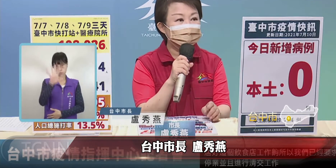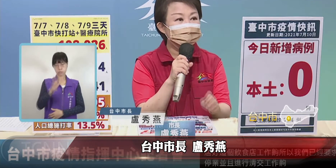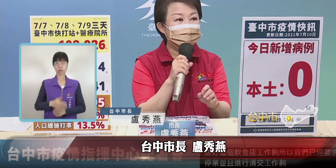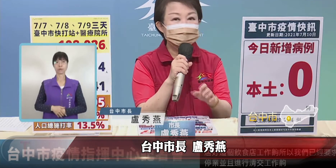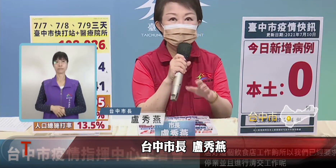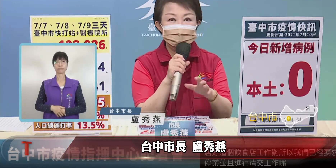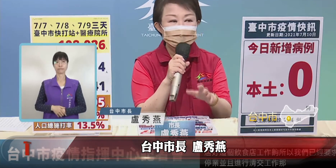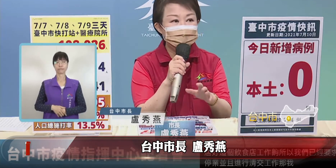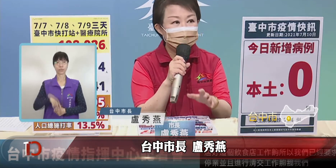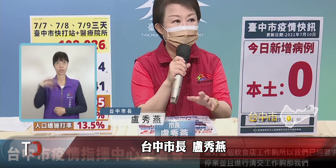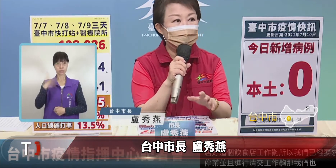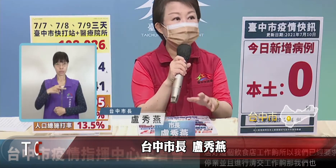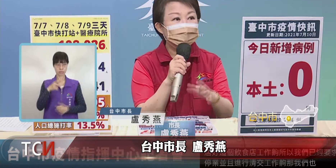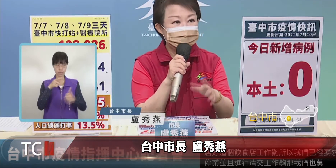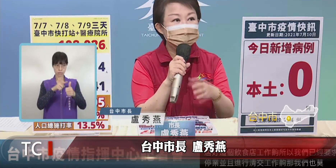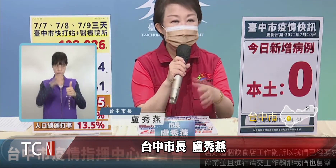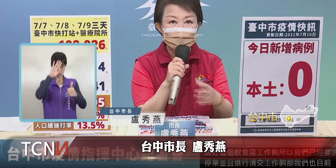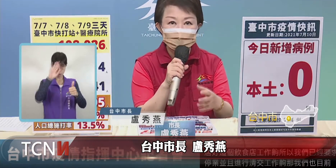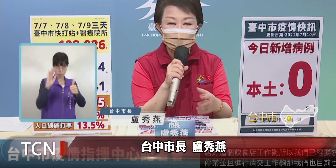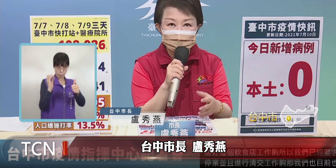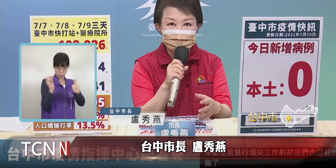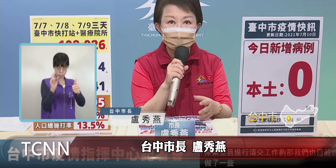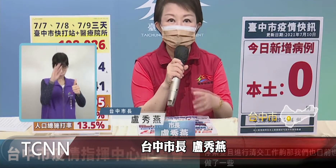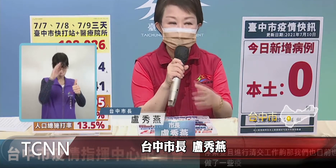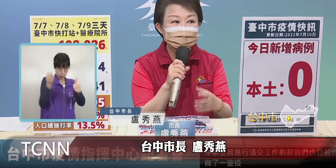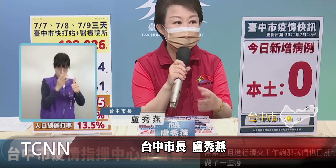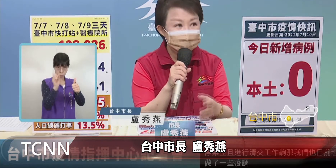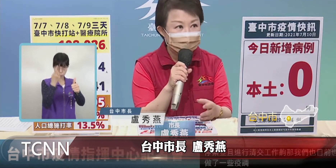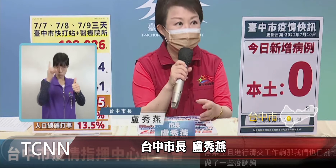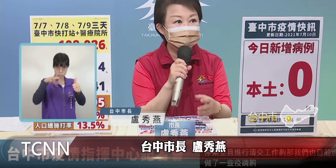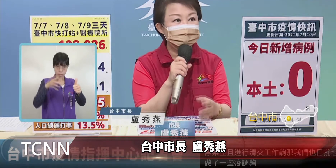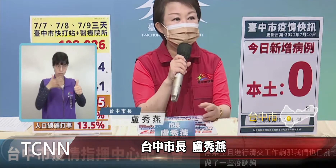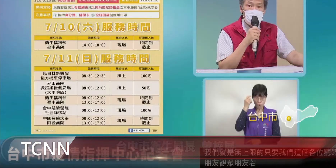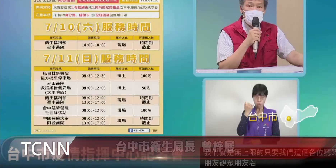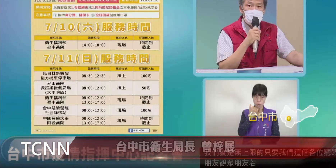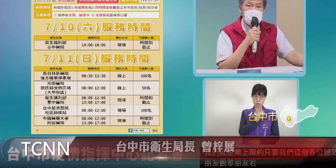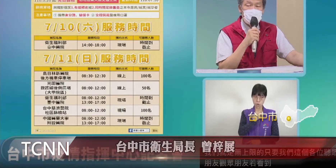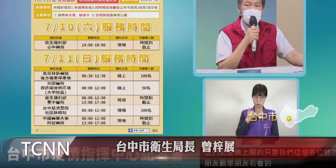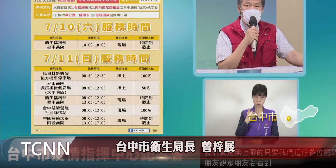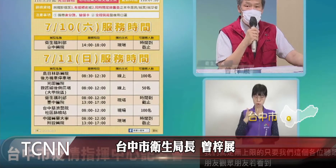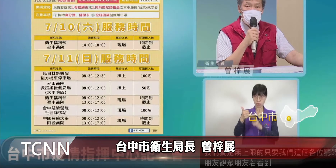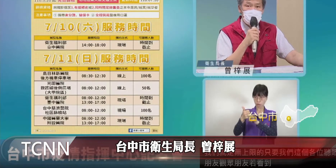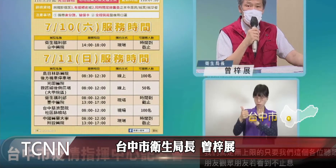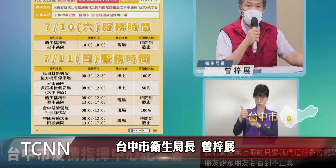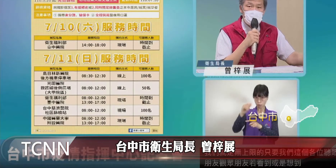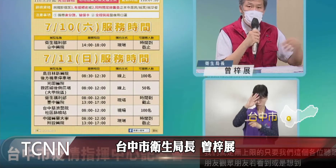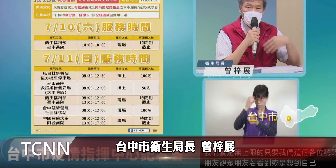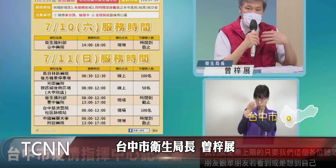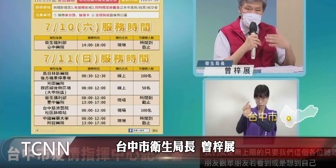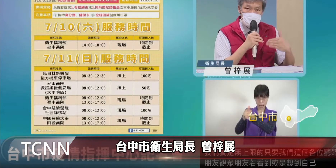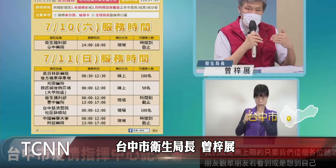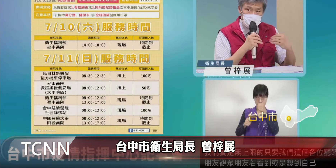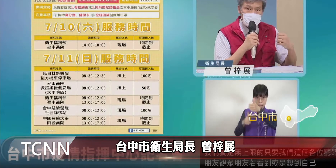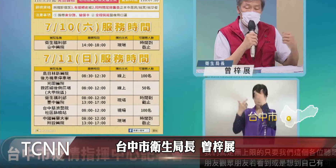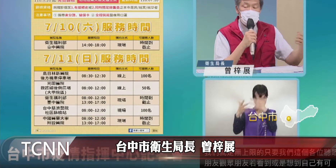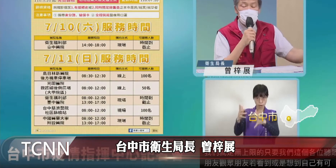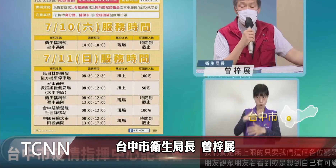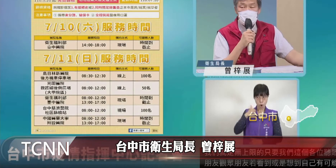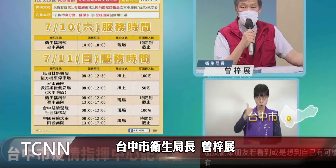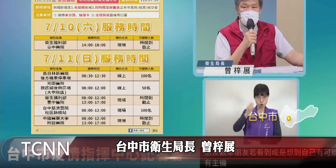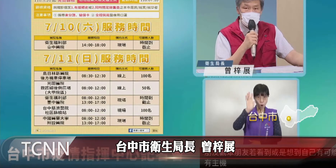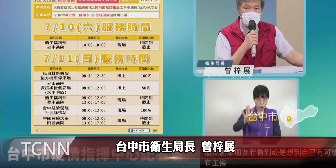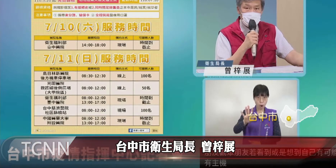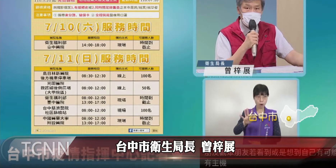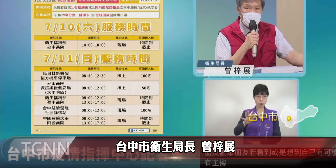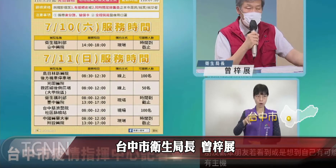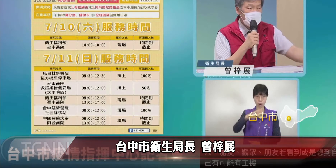也做了一些疫调已经掌握的资料先讲， 有可能有主机轨迹重叠而